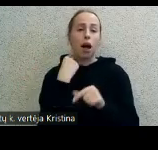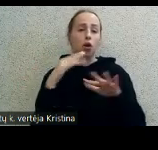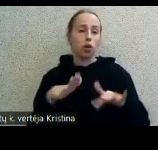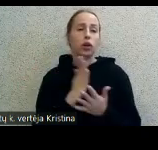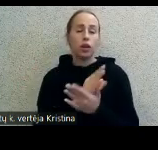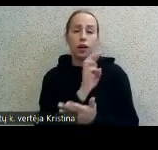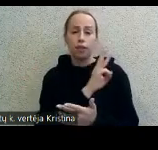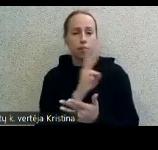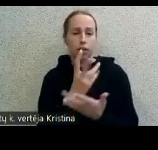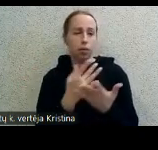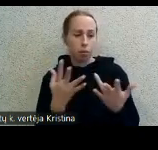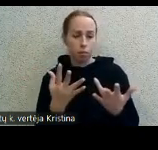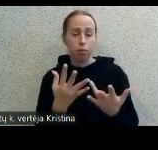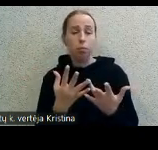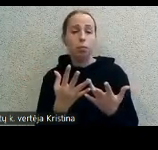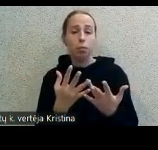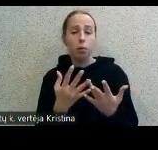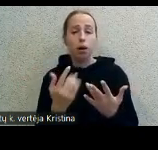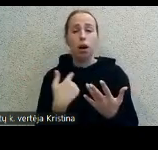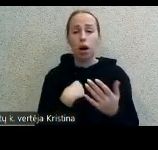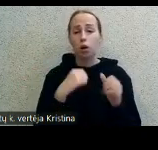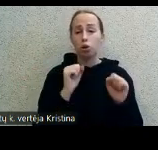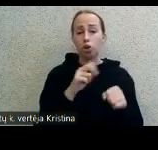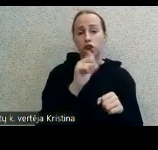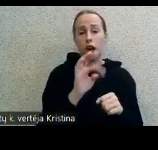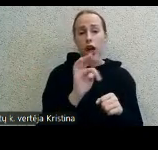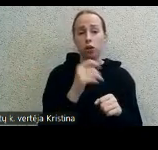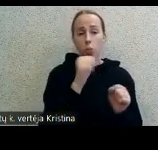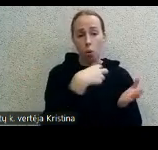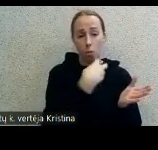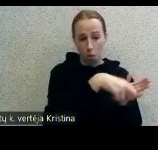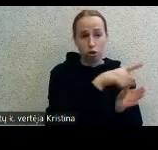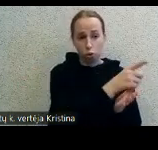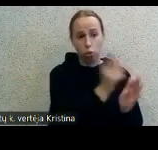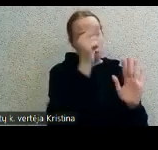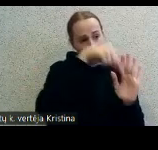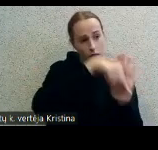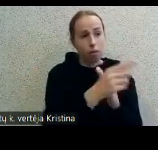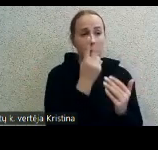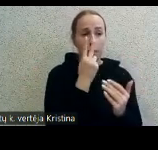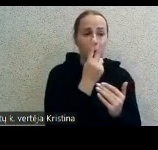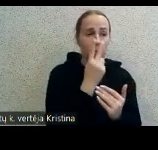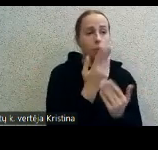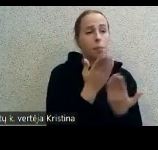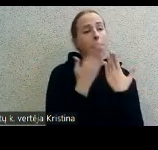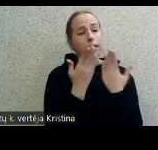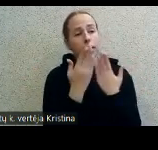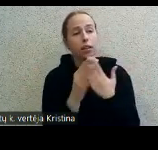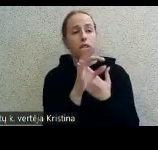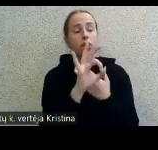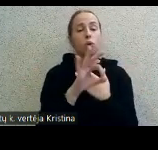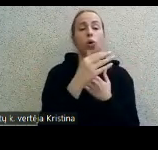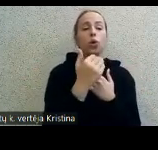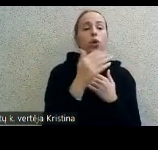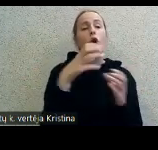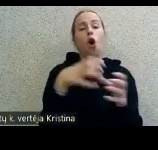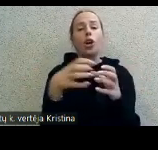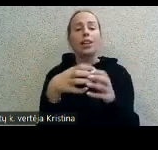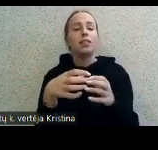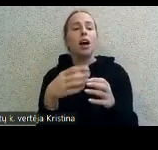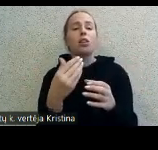galiu įrašyti pokalbių langėje, jūs galėsite įeiti ir pasiskaityti ir pažiūrėti, kuo jie užsiima tos labdaros organizacijos,